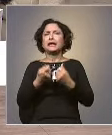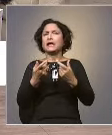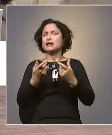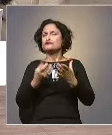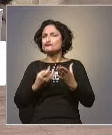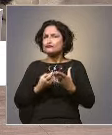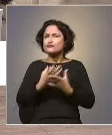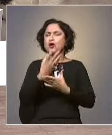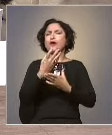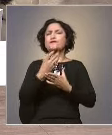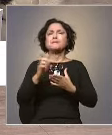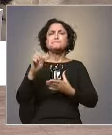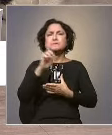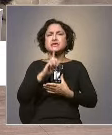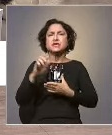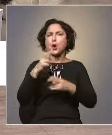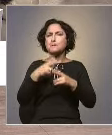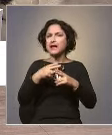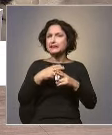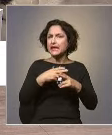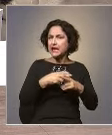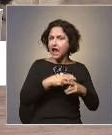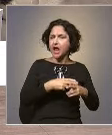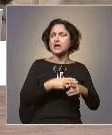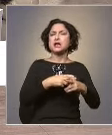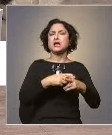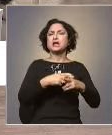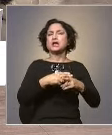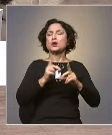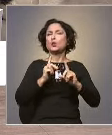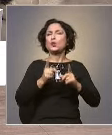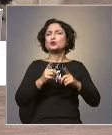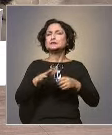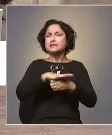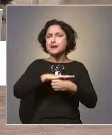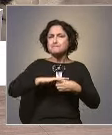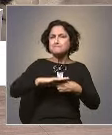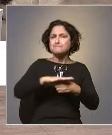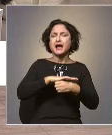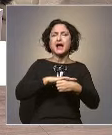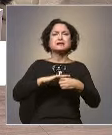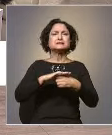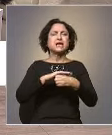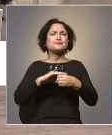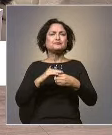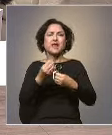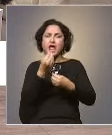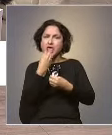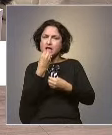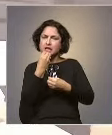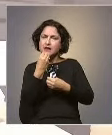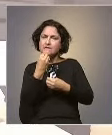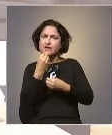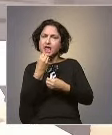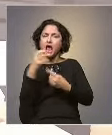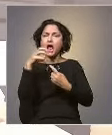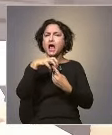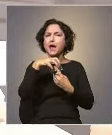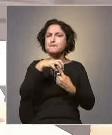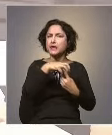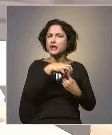нови биоматериали, които нови биоматериали са на база базидиомицетни гъби, ядливи гъби, които биха могли